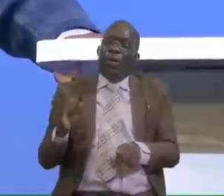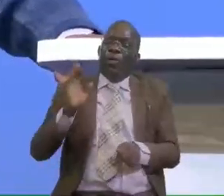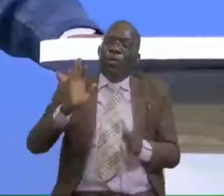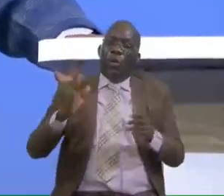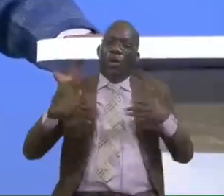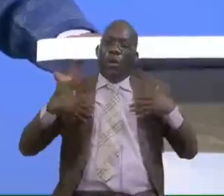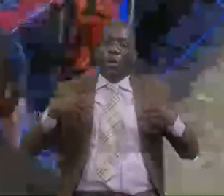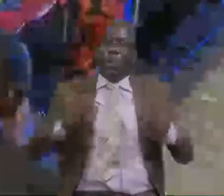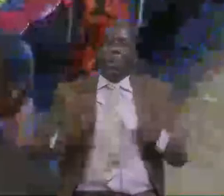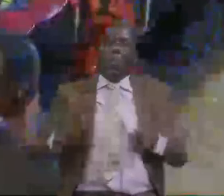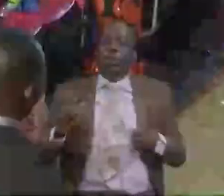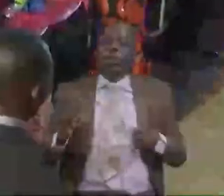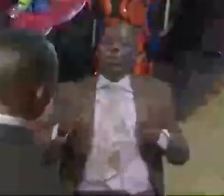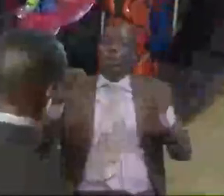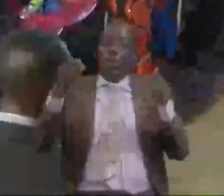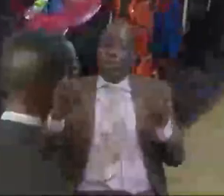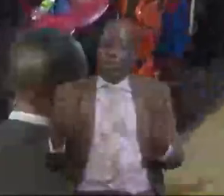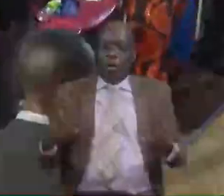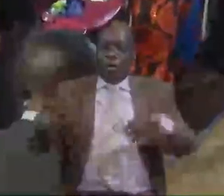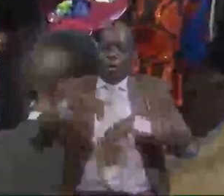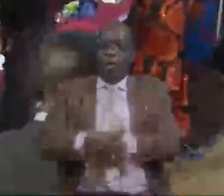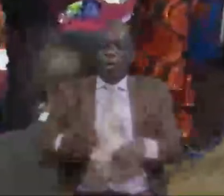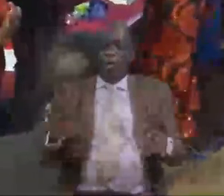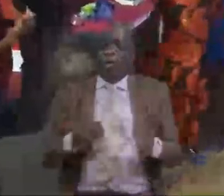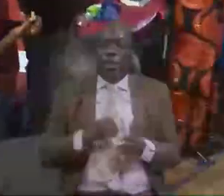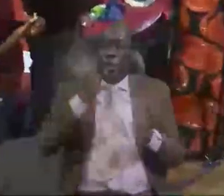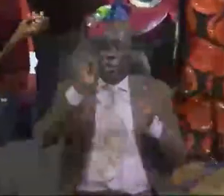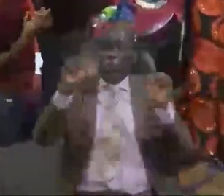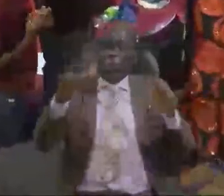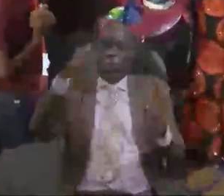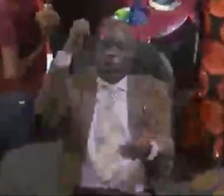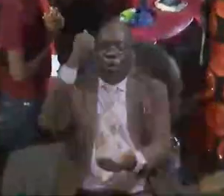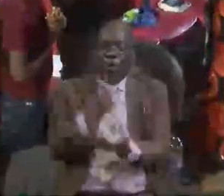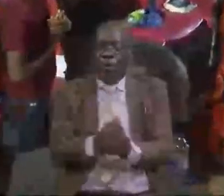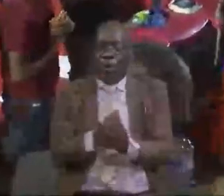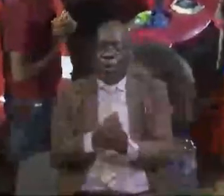guérison, ce soir, c'est possible.